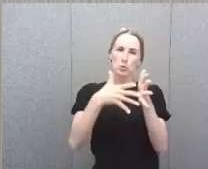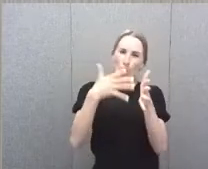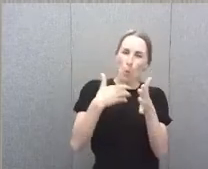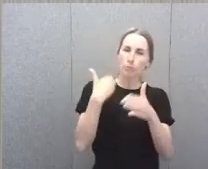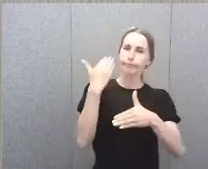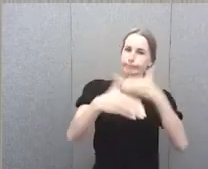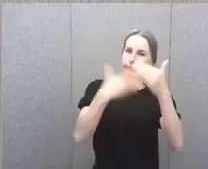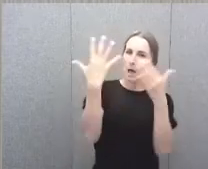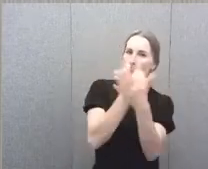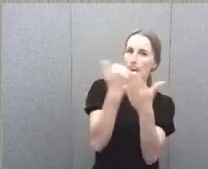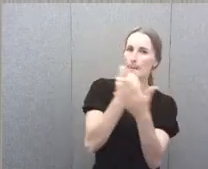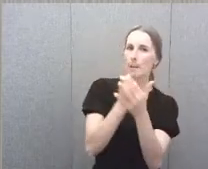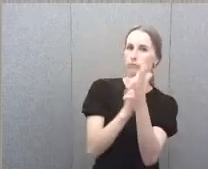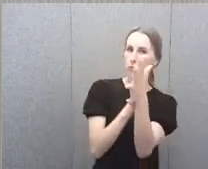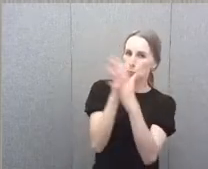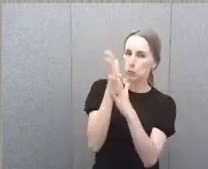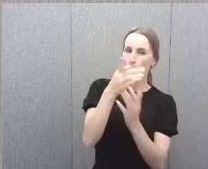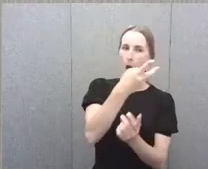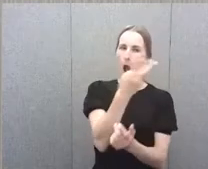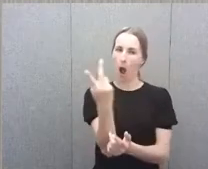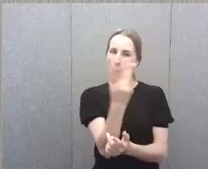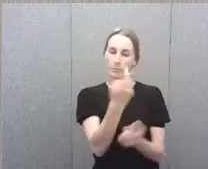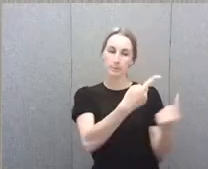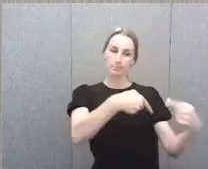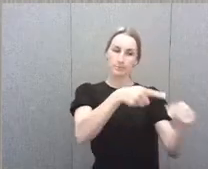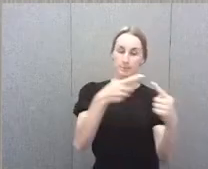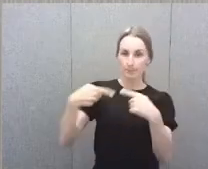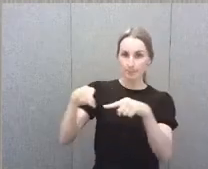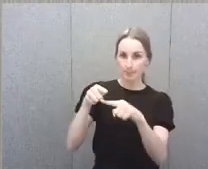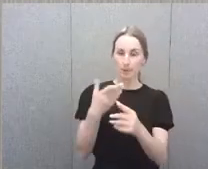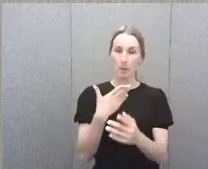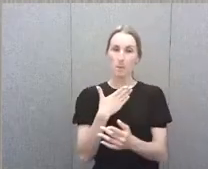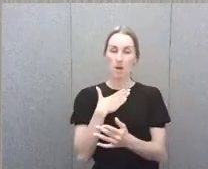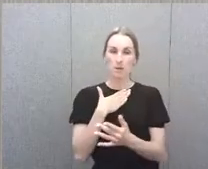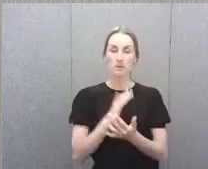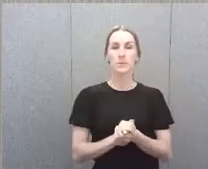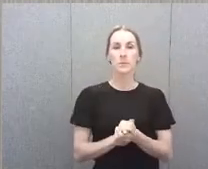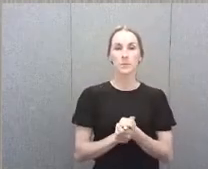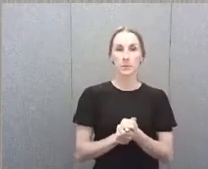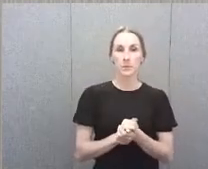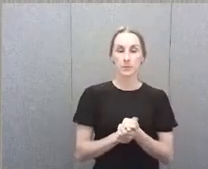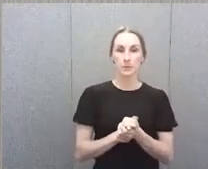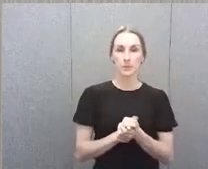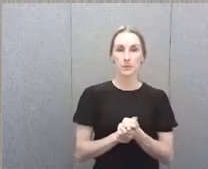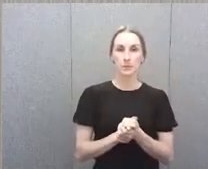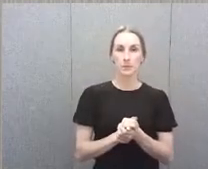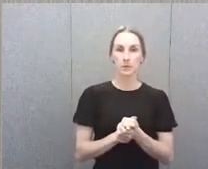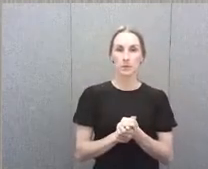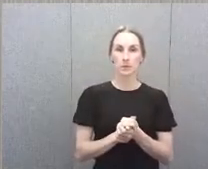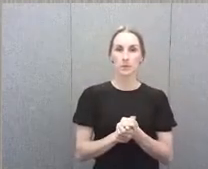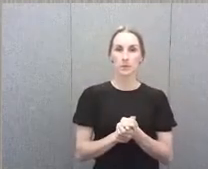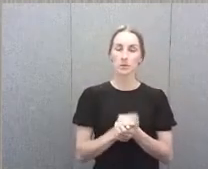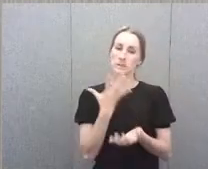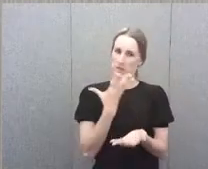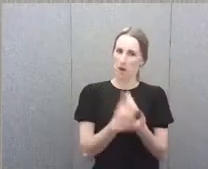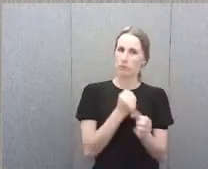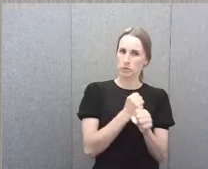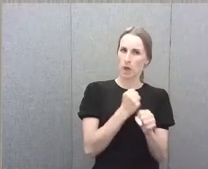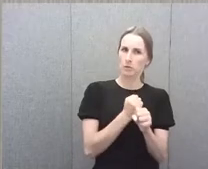Да, мы продвигаемся в том, чтобы помогать женщинам усиливать нашу демократию каждый день. И я очень рад, что моя